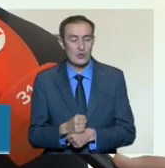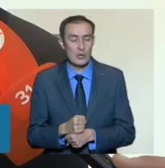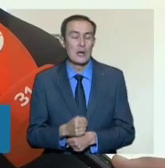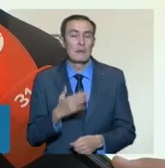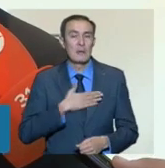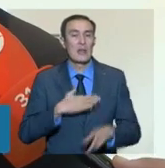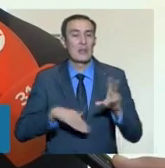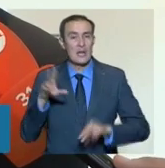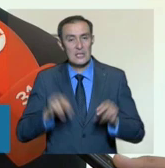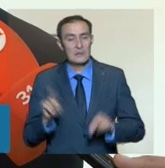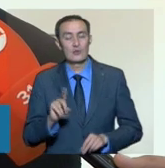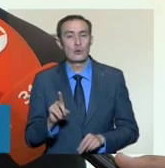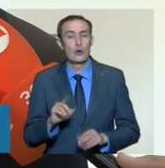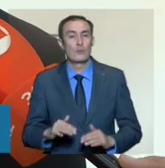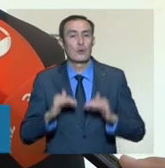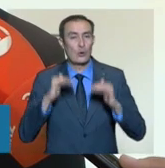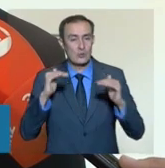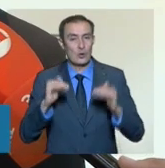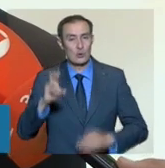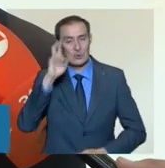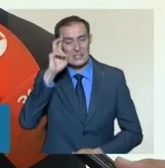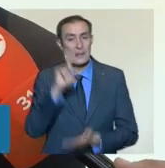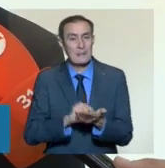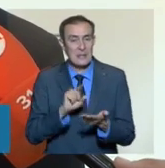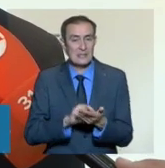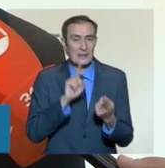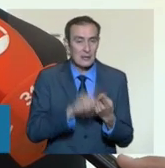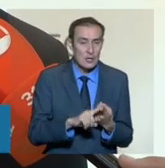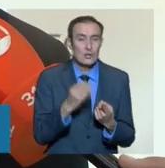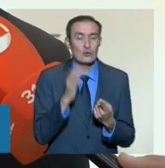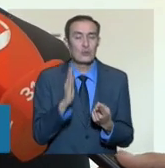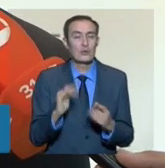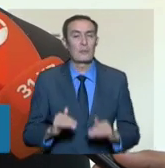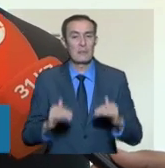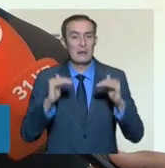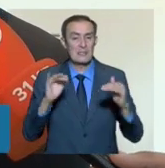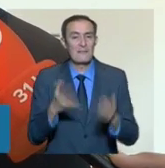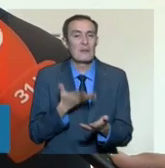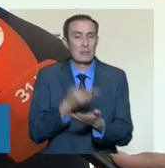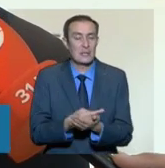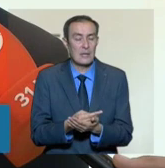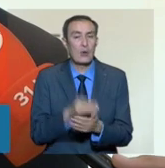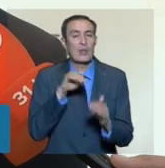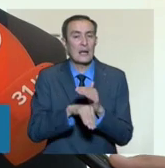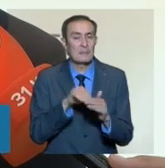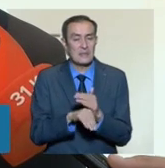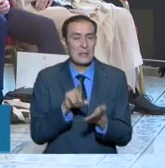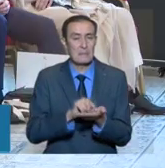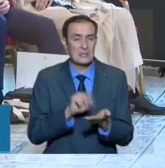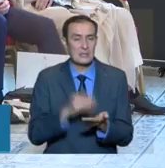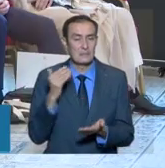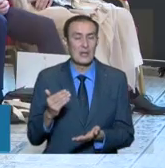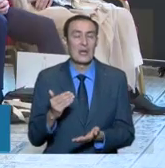мы надеемся, что помимо роста государственной пенсии, будет расти также выплаты по накопительной